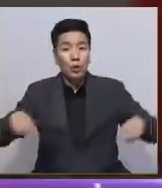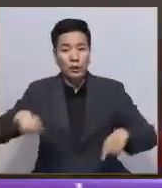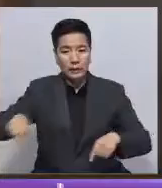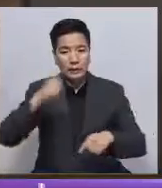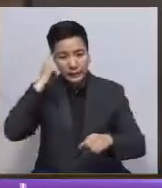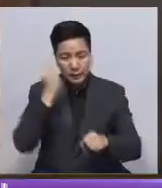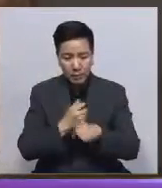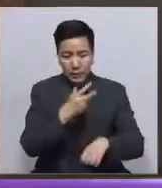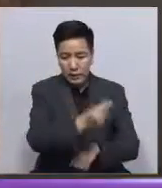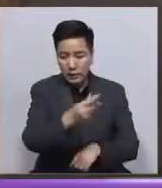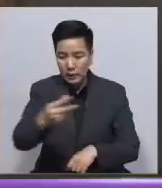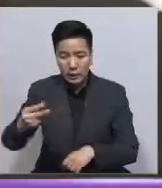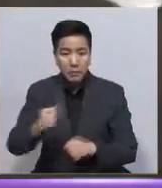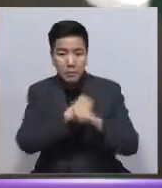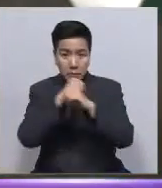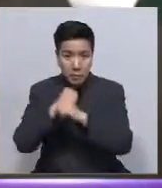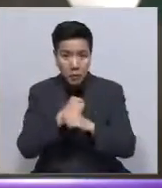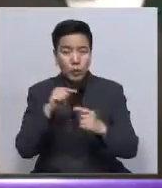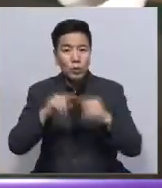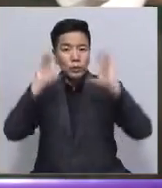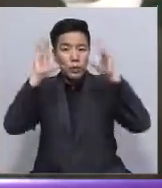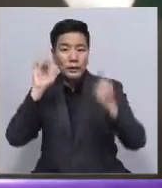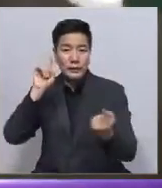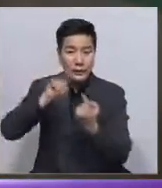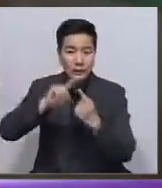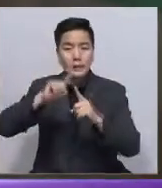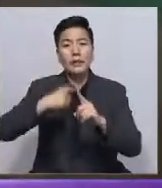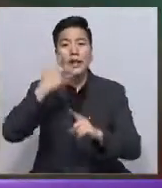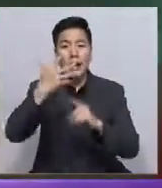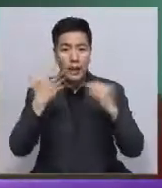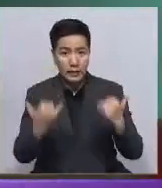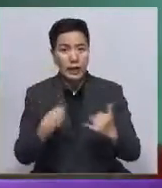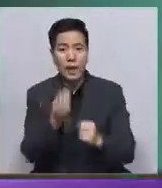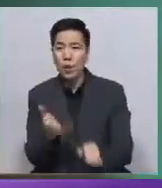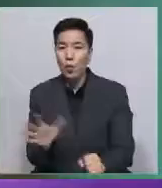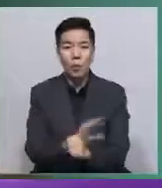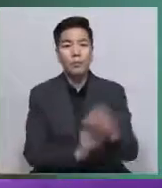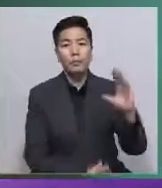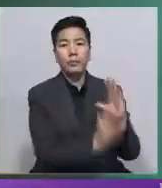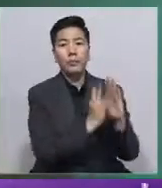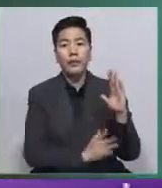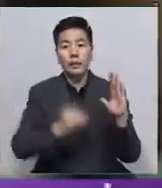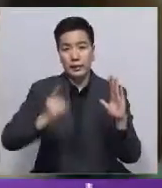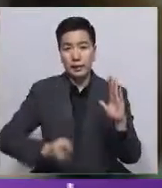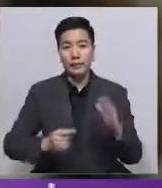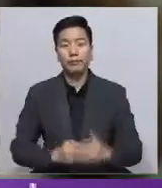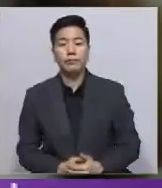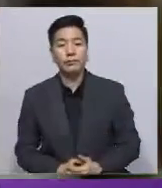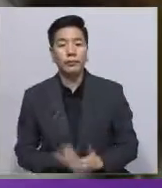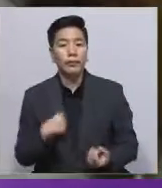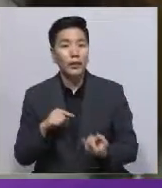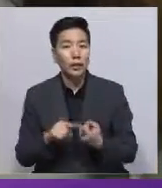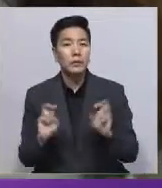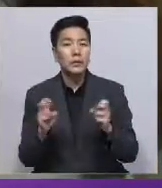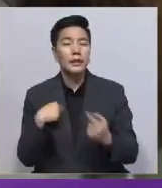คคาดว่าจะสามารถดำเนินการฉีดวัคซีนในช่วงรณรงค์จนถึงเดือนพฤษภาคมให้ครบทั่วประเทศในส่วน